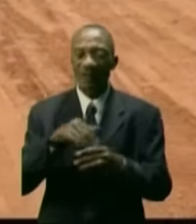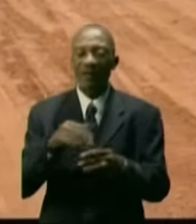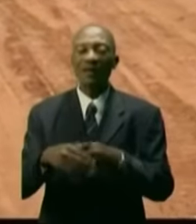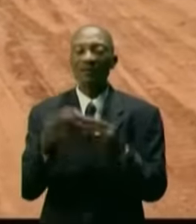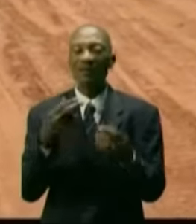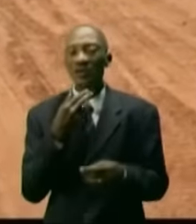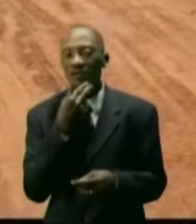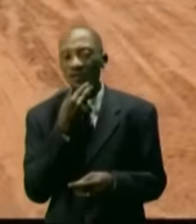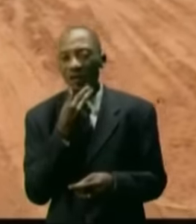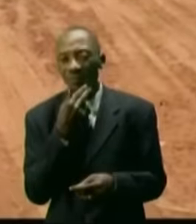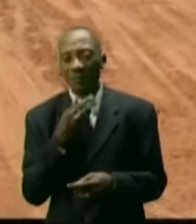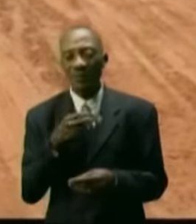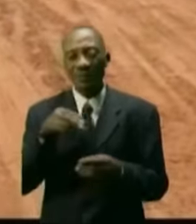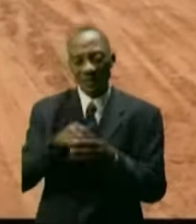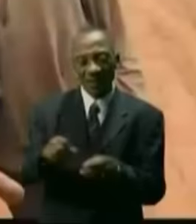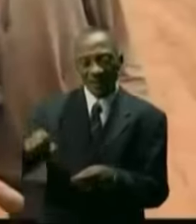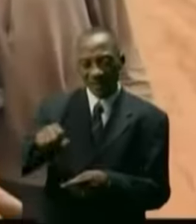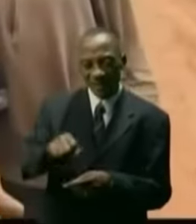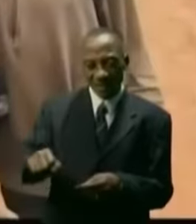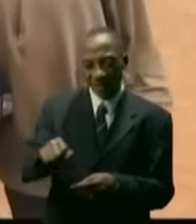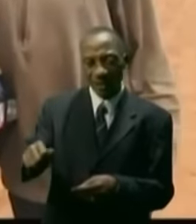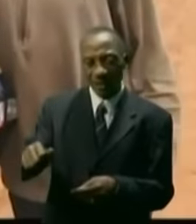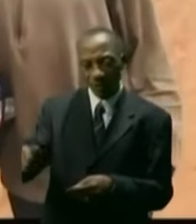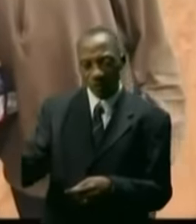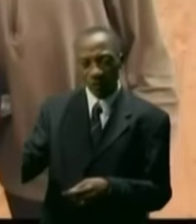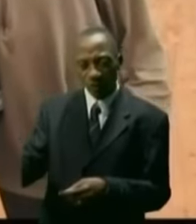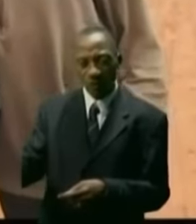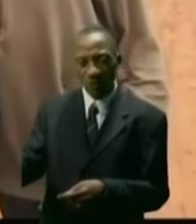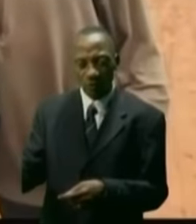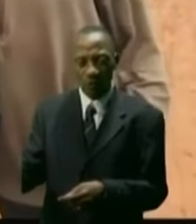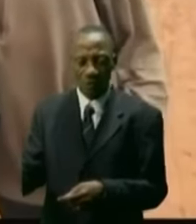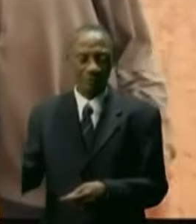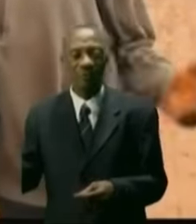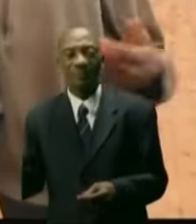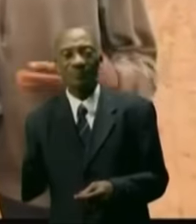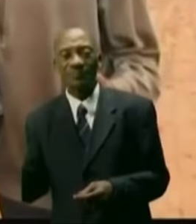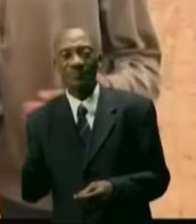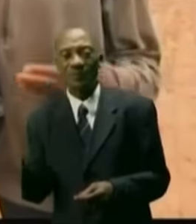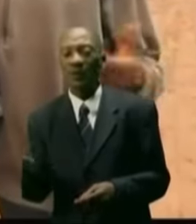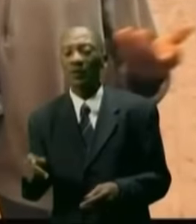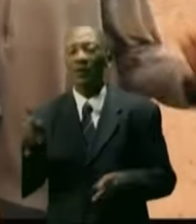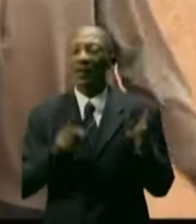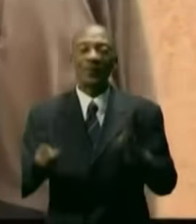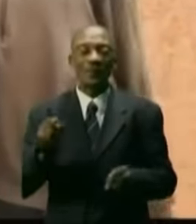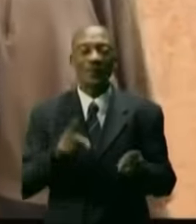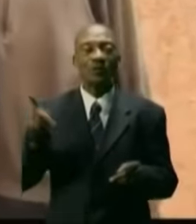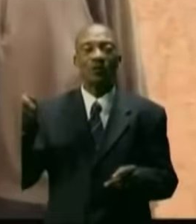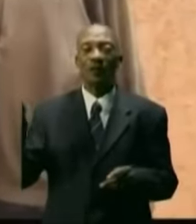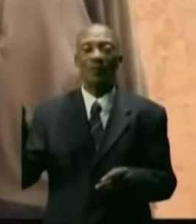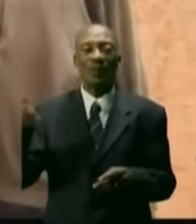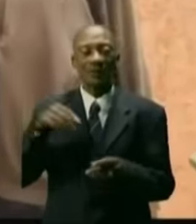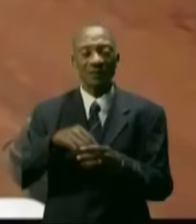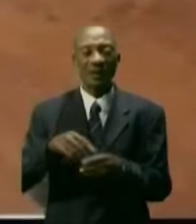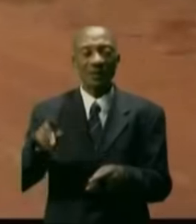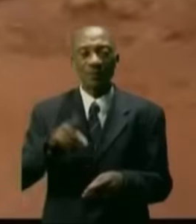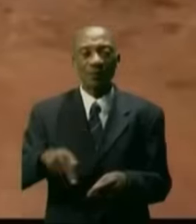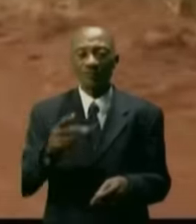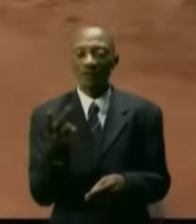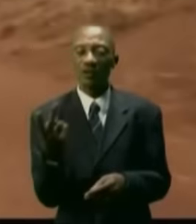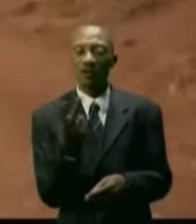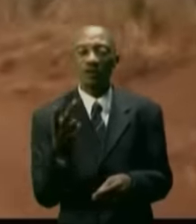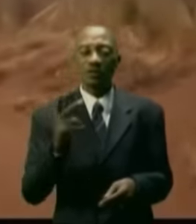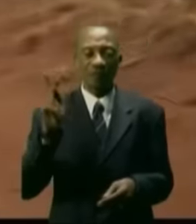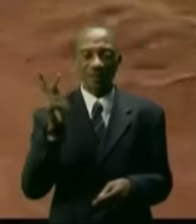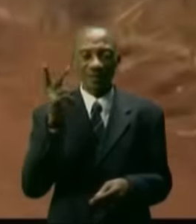de l'Ovalwangetumon est un offre de soulagement pour la population de cette partie de la province du Kasaï,